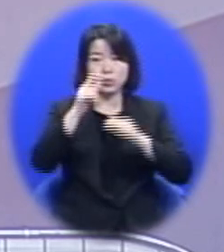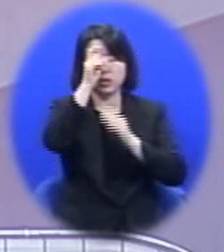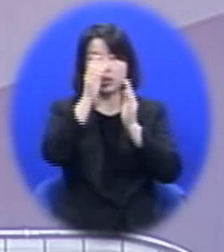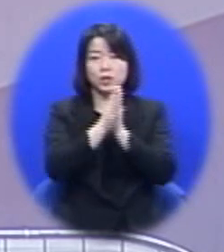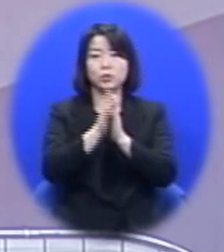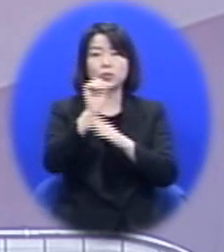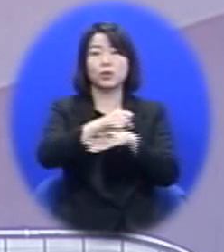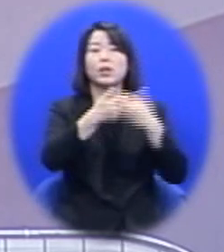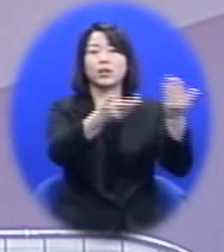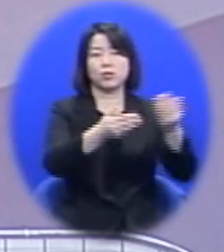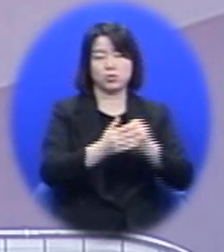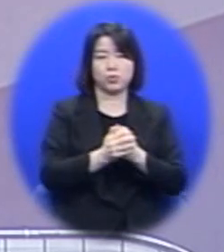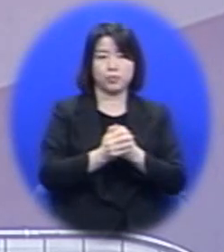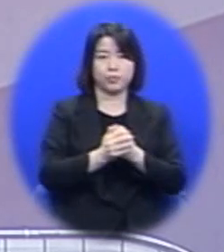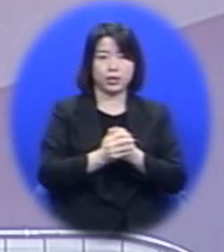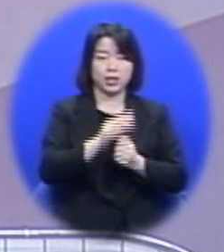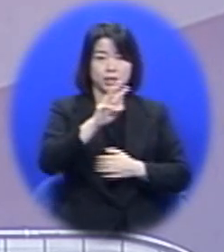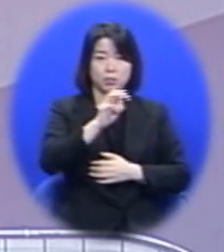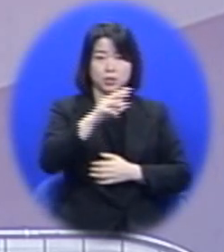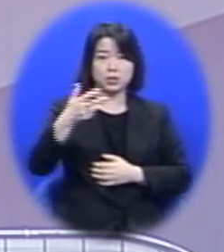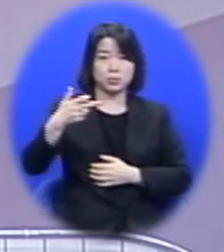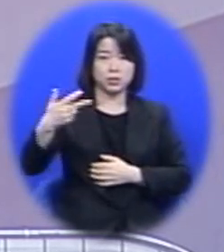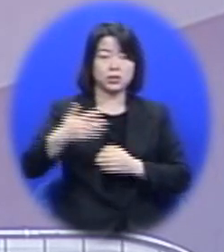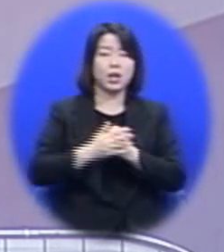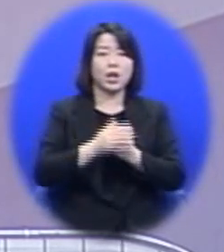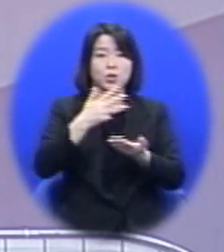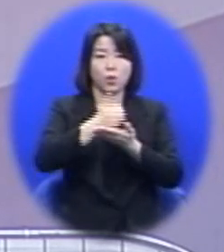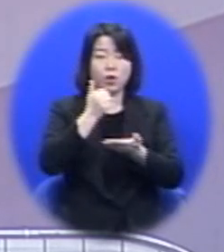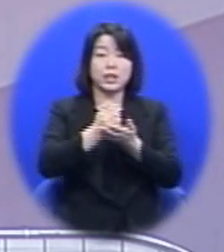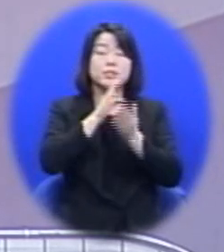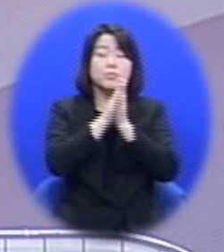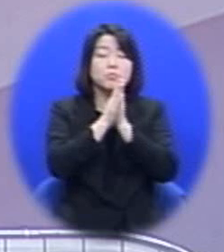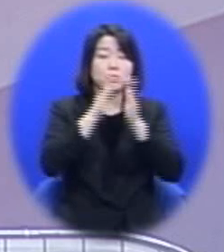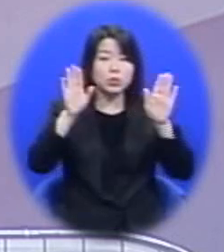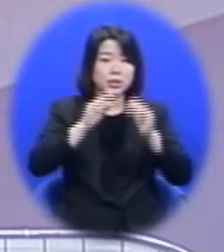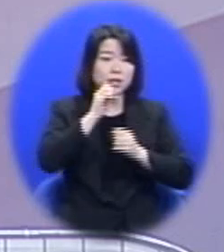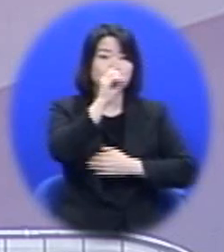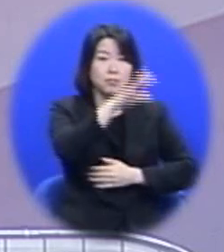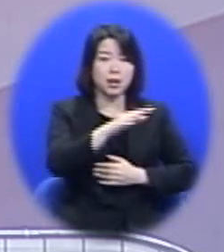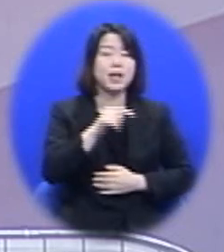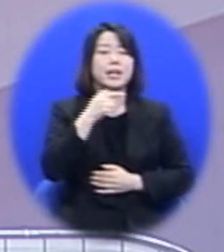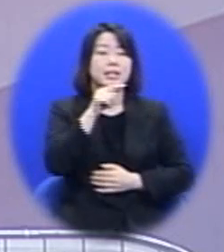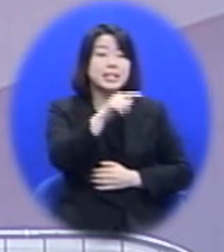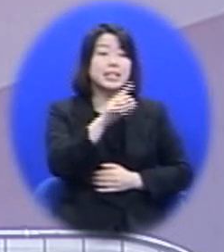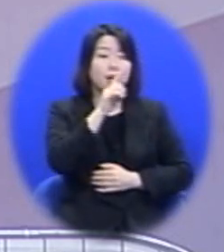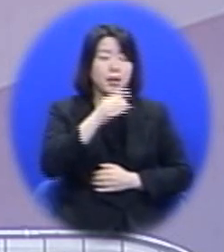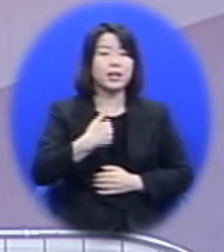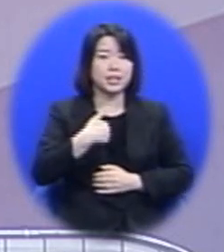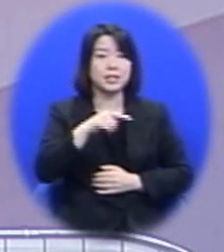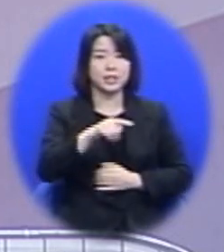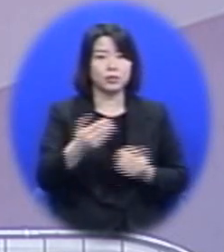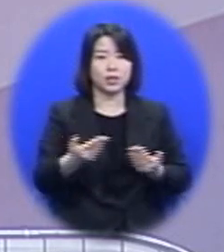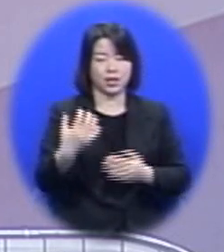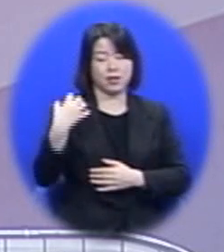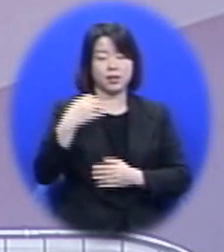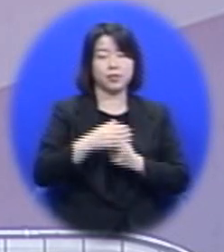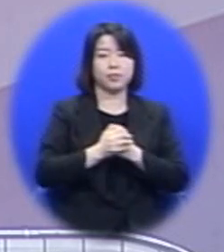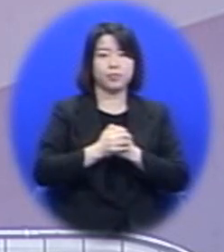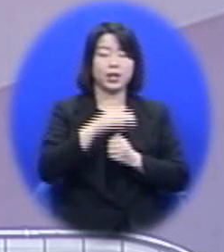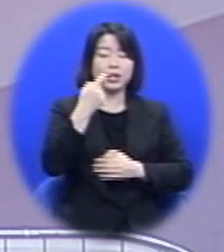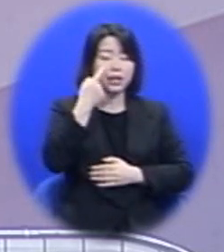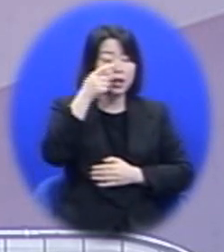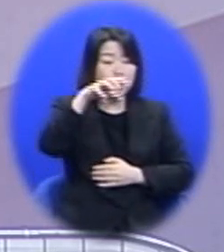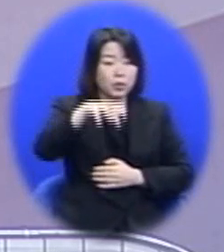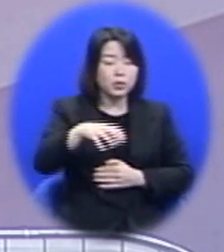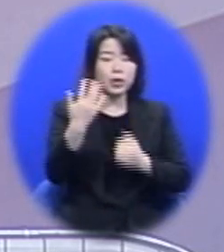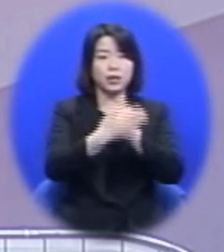33장 17절에 여호와께서 모세에게 이르시되 내가 말하는 이 일도 내가 하리니 너는 내 목전에 은총을